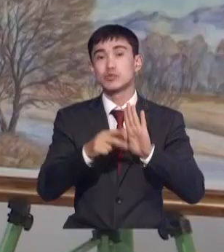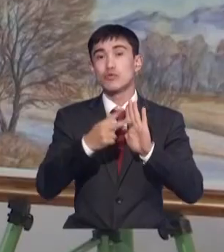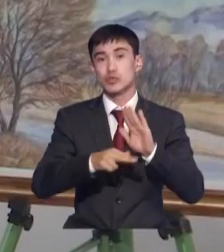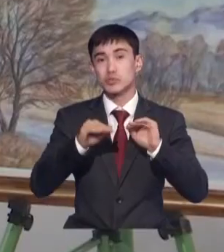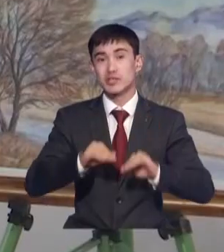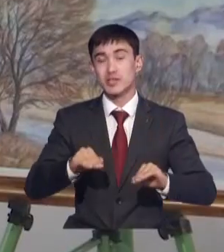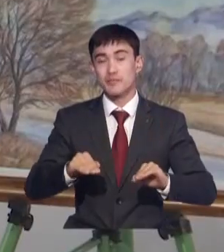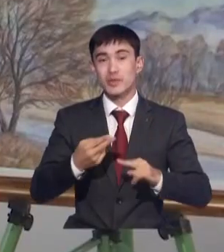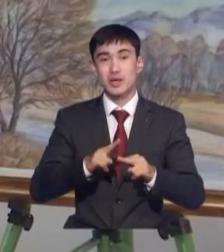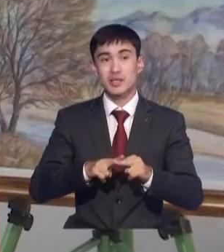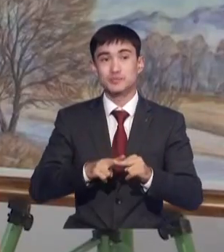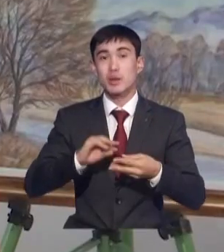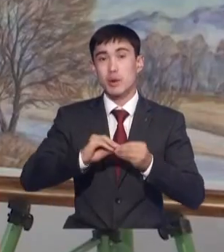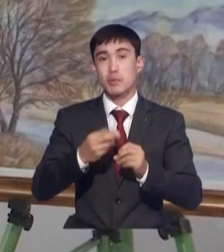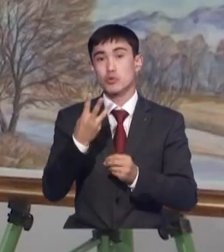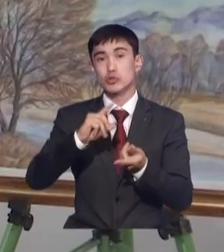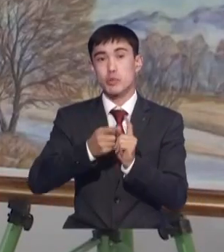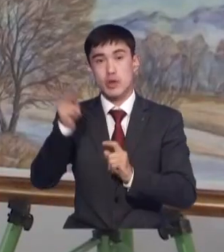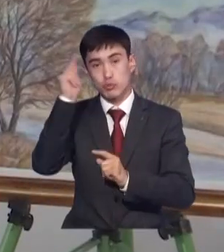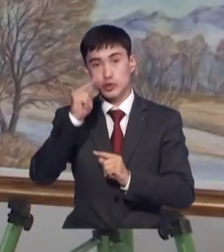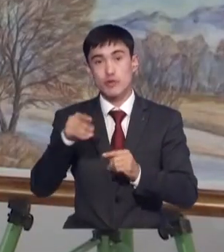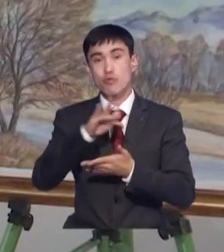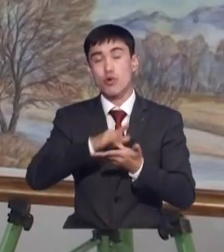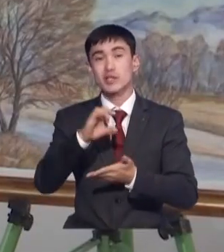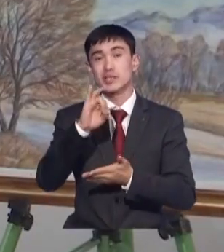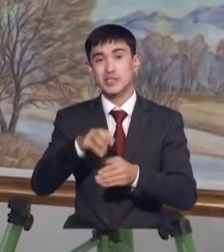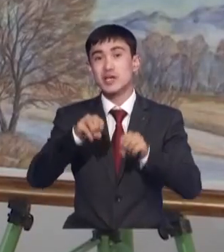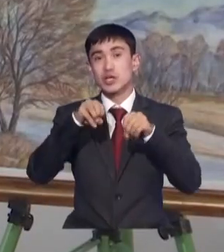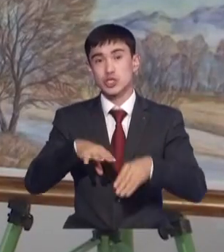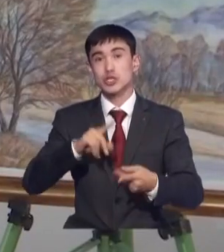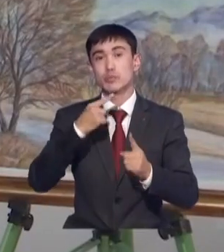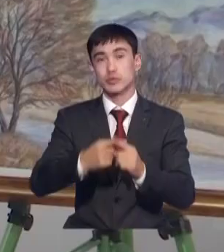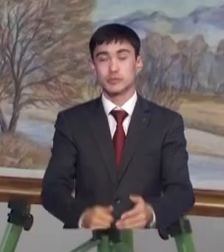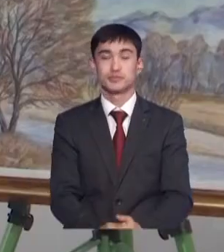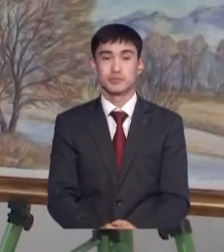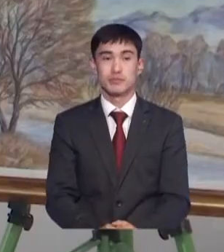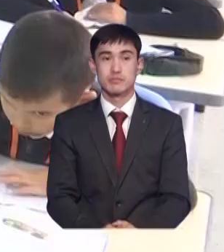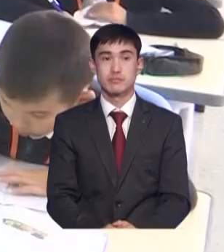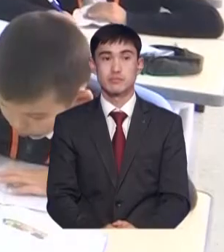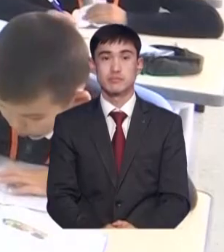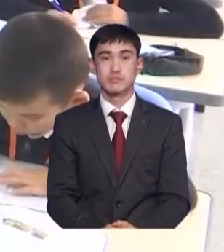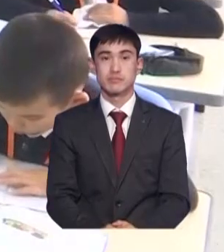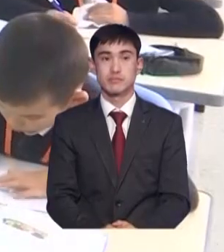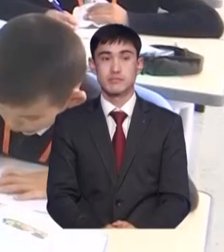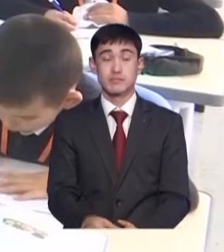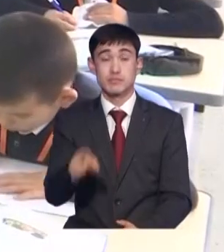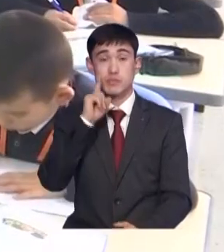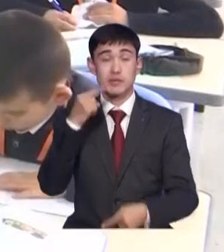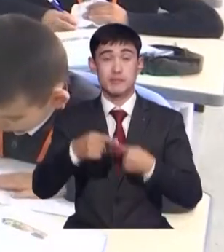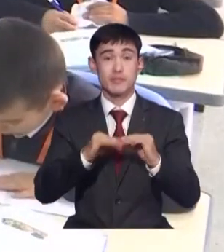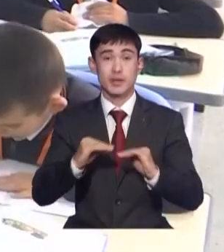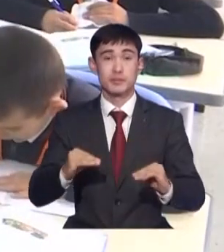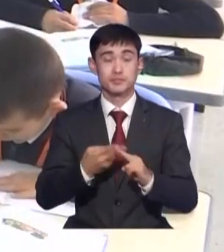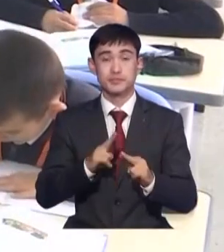детей. Это значит, что проблема трехсменного обучения в городе Ессык нашло свое решение. Представители молодого